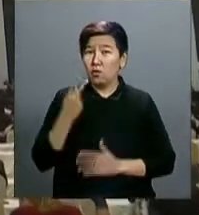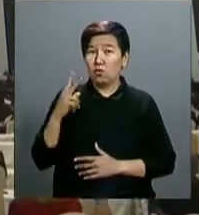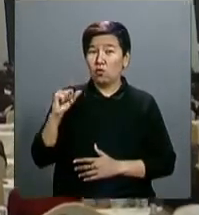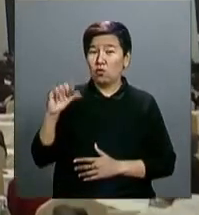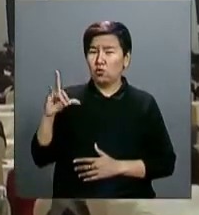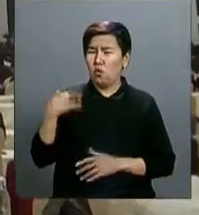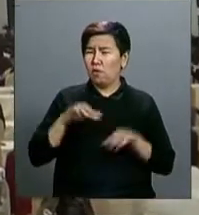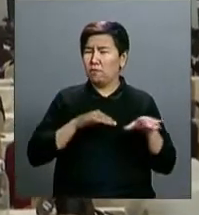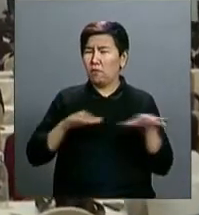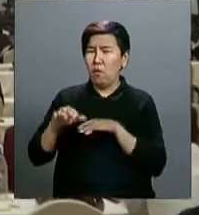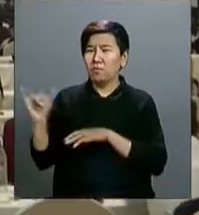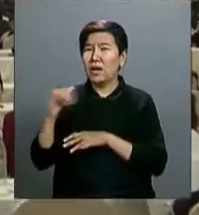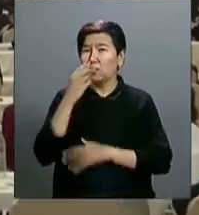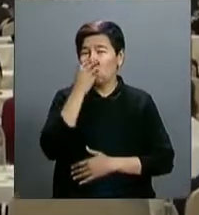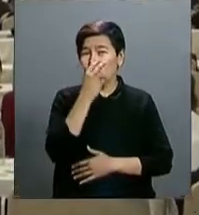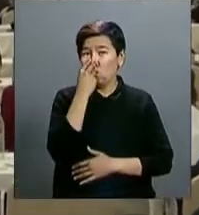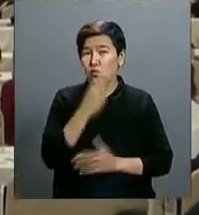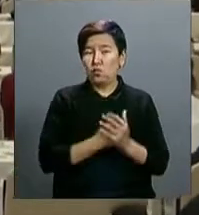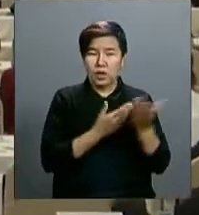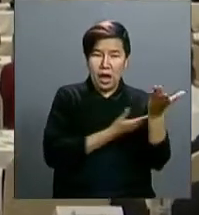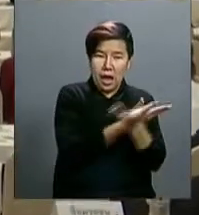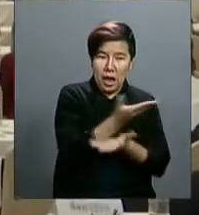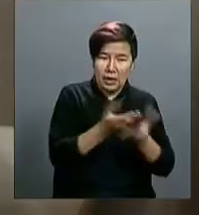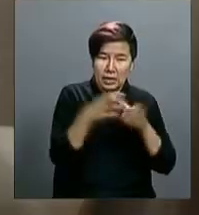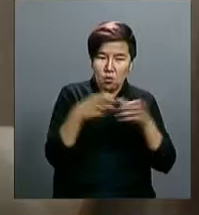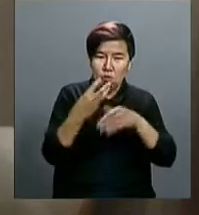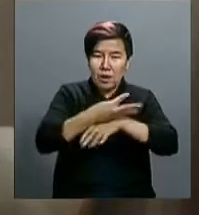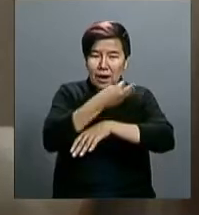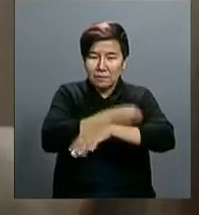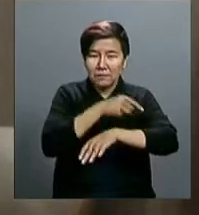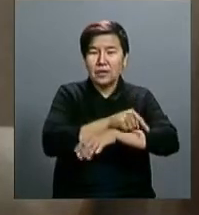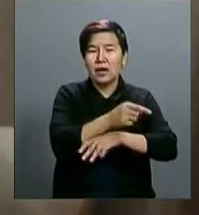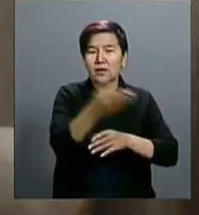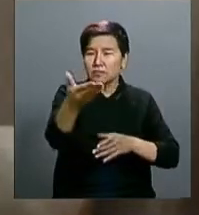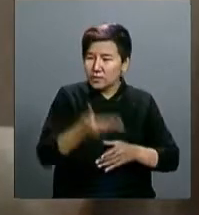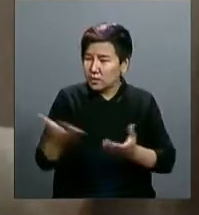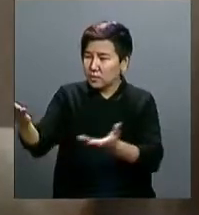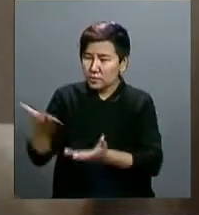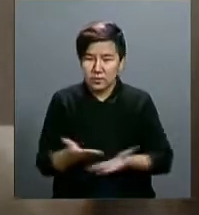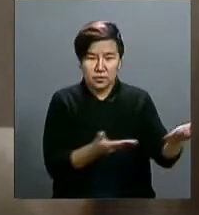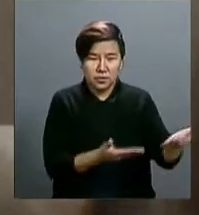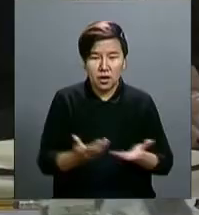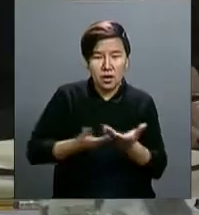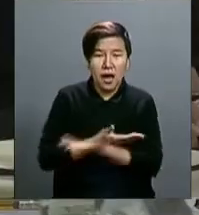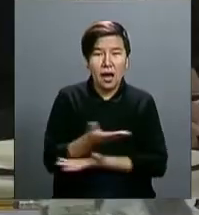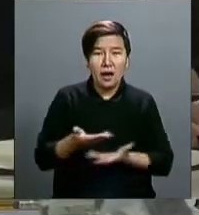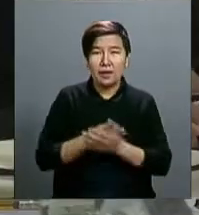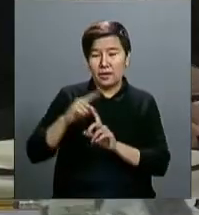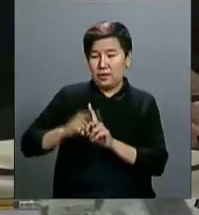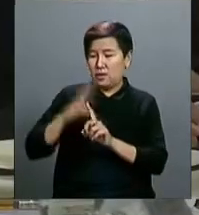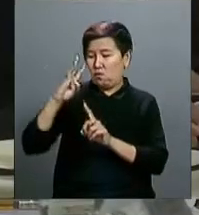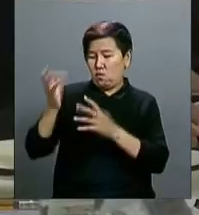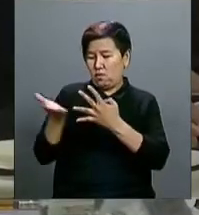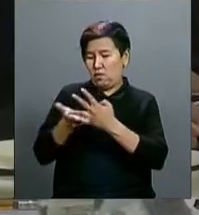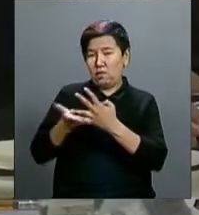ปิดตัวนั่นเพราะว่าการเปิดหารือกับพรรคการเมืองตามที่พลเอกประวิตรยืนยันว่าจะเกิดขึ้นในสิ้นเดือนมิถุนายนนั้นเป็น